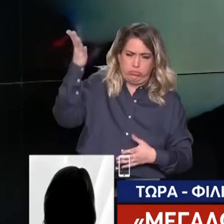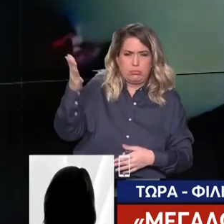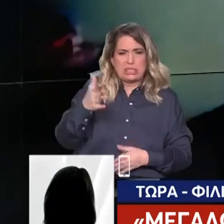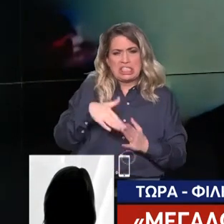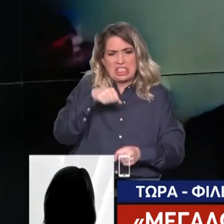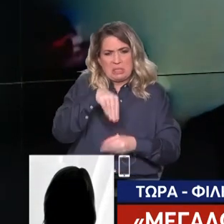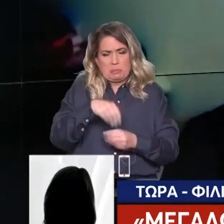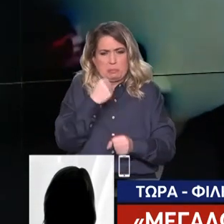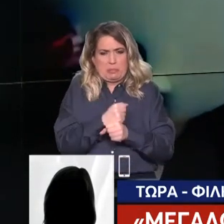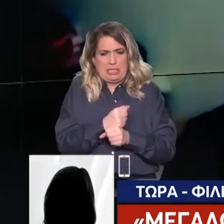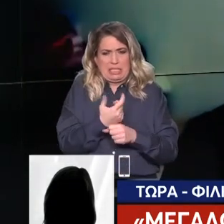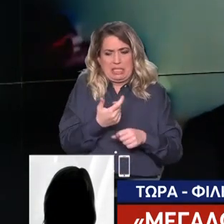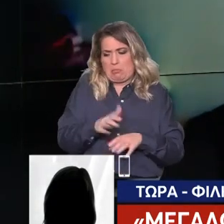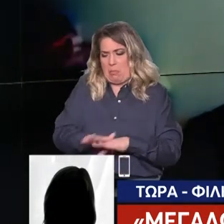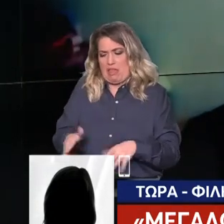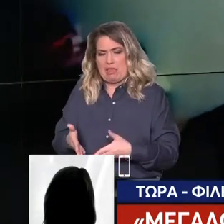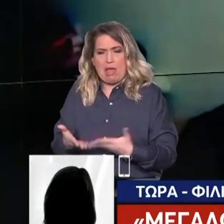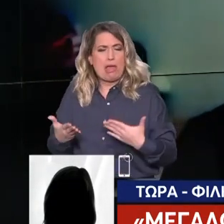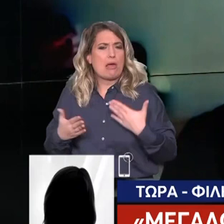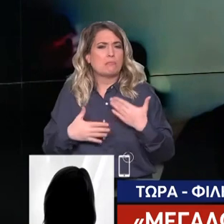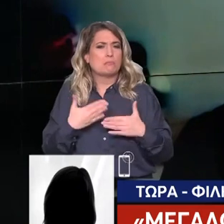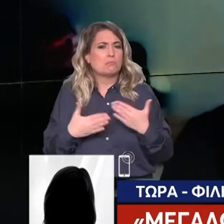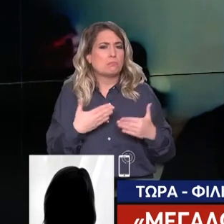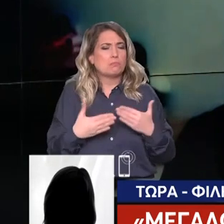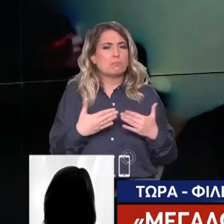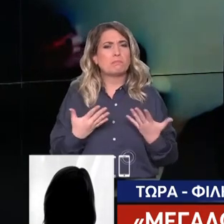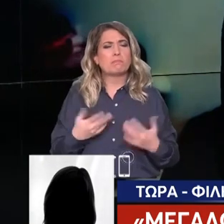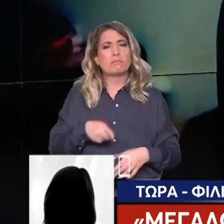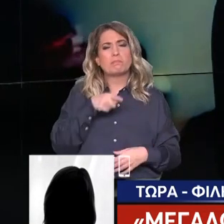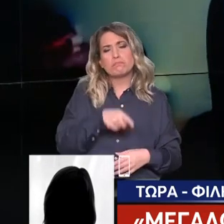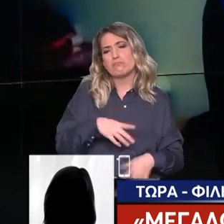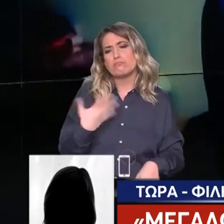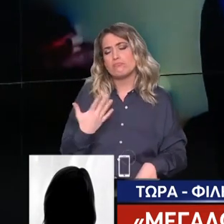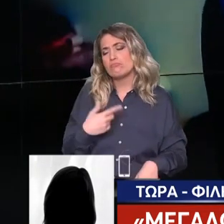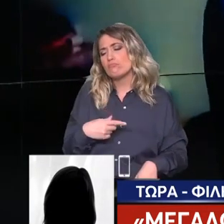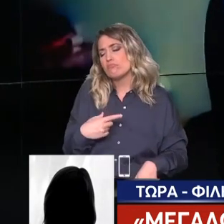παιδιά. Είχε κάποια στιγμή βίαιη συμπεριφορά στο γιο του.